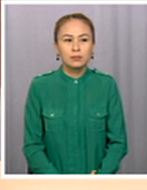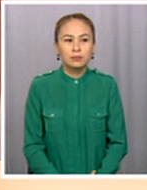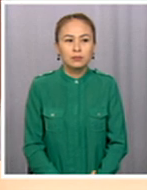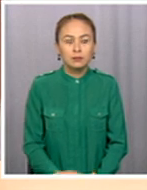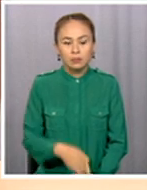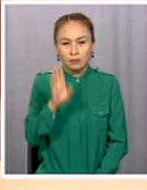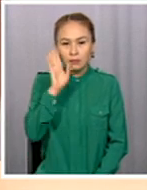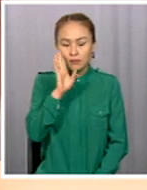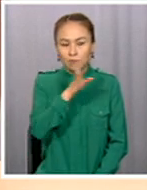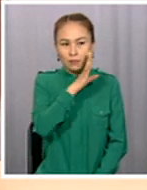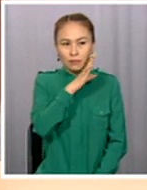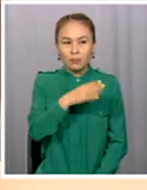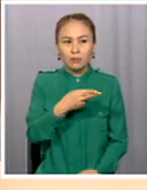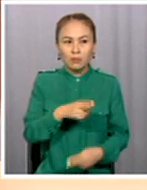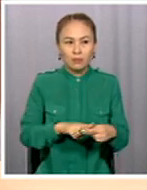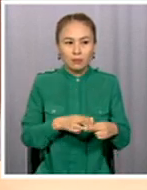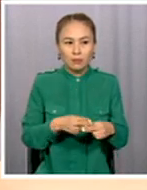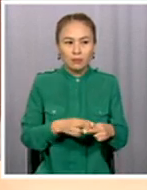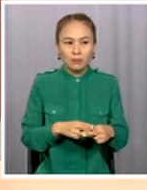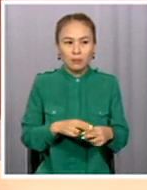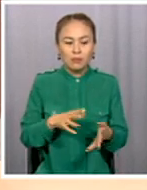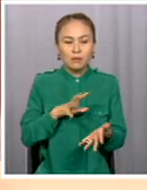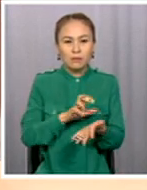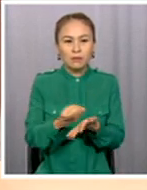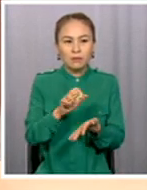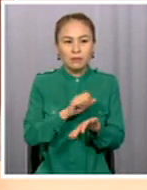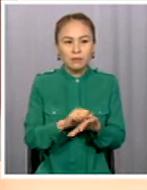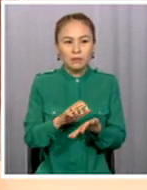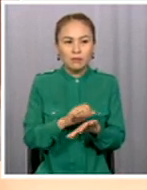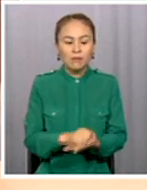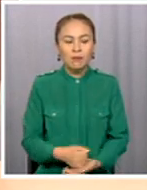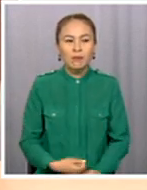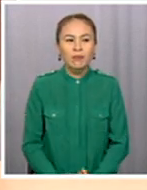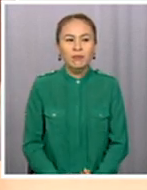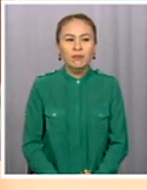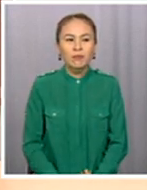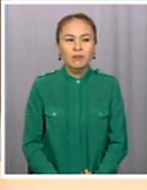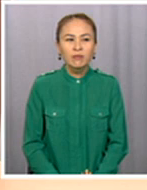Анам елеушпен ұнды елеп отыр.